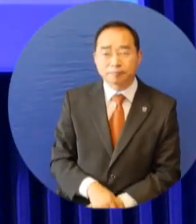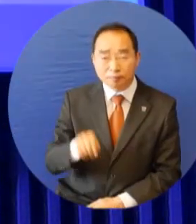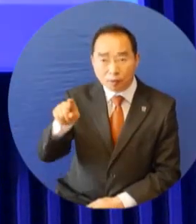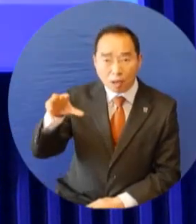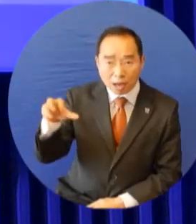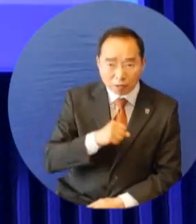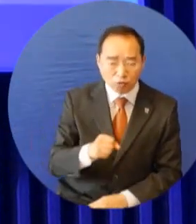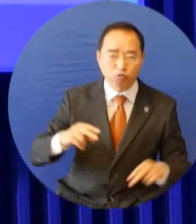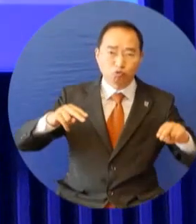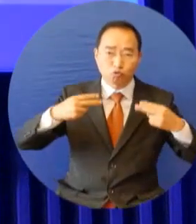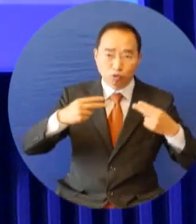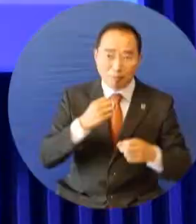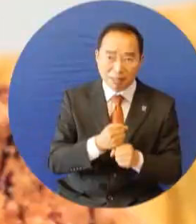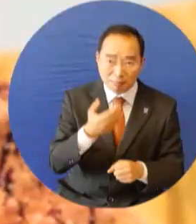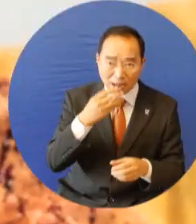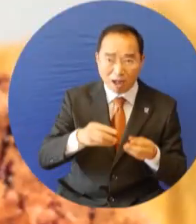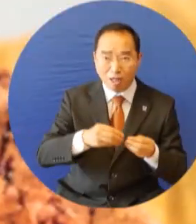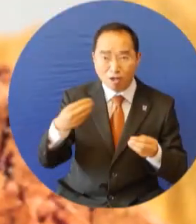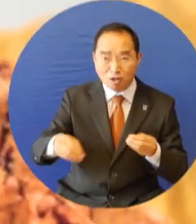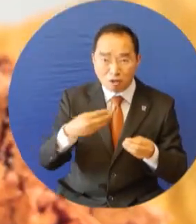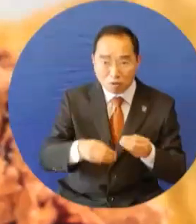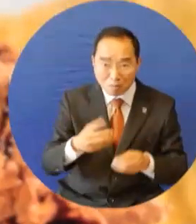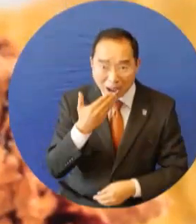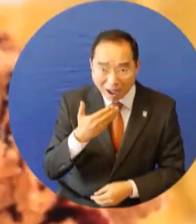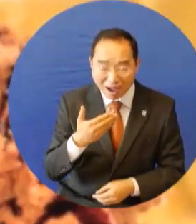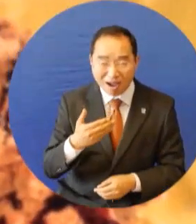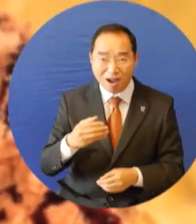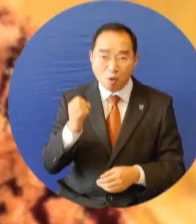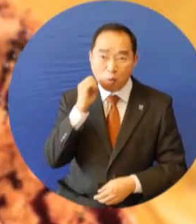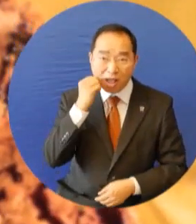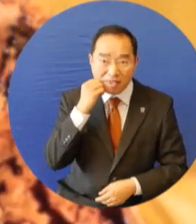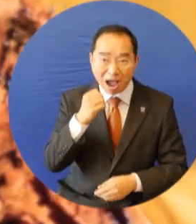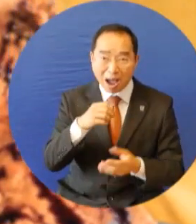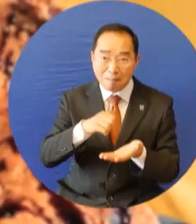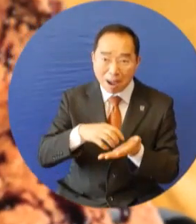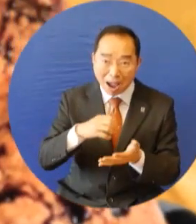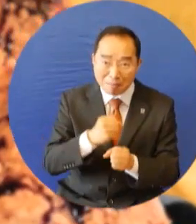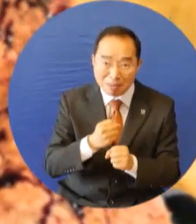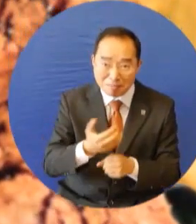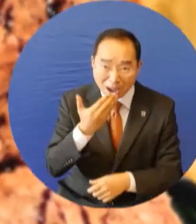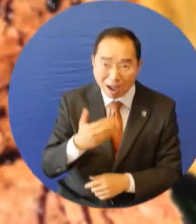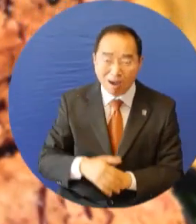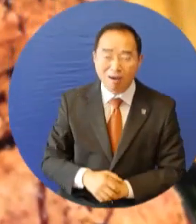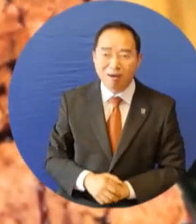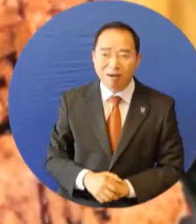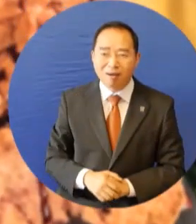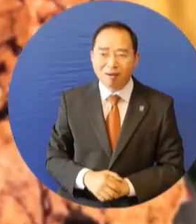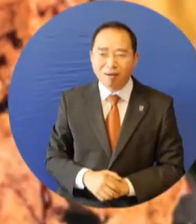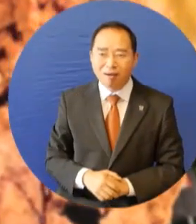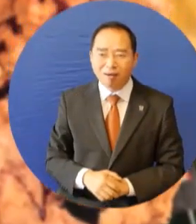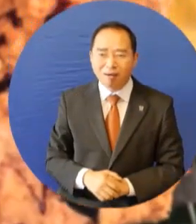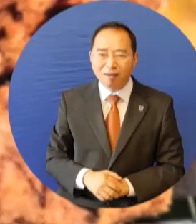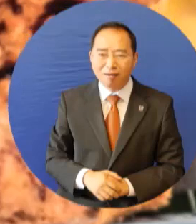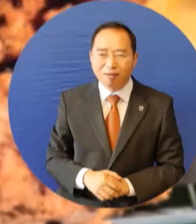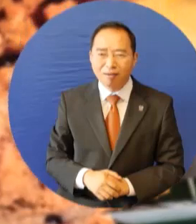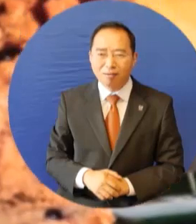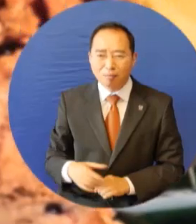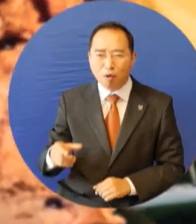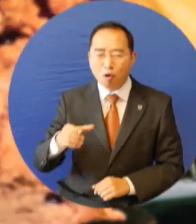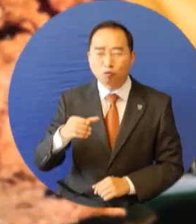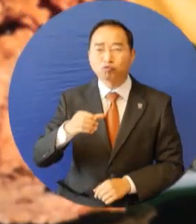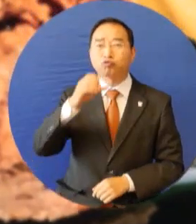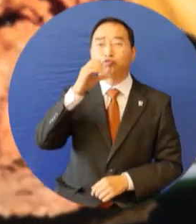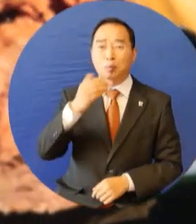거예요. 해보면은. 이게 국수도 만들 수 있고 수제비도 만들 수 있고 과자, 빵, 뭐 그다음에 이걸